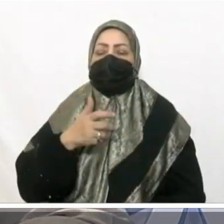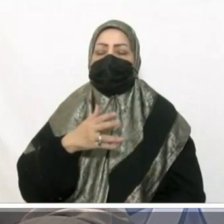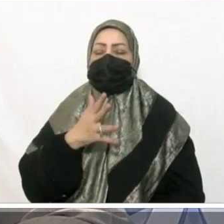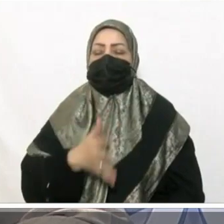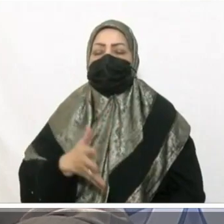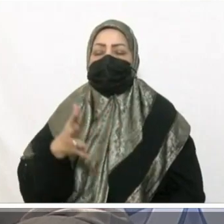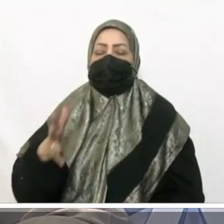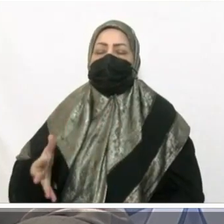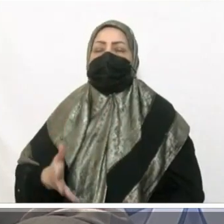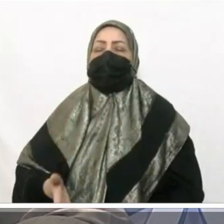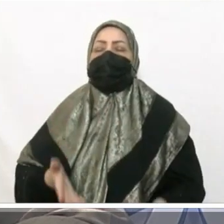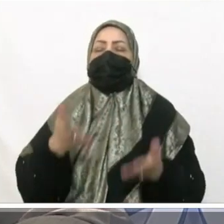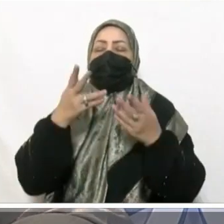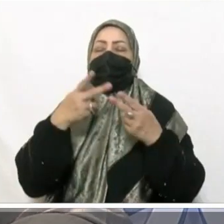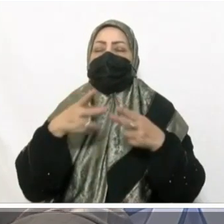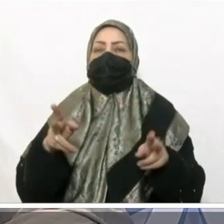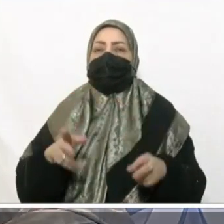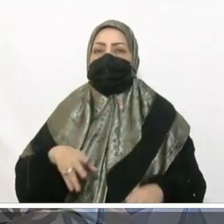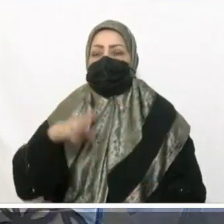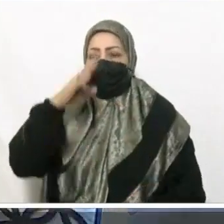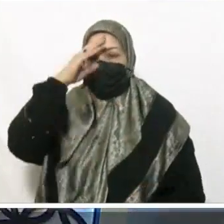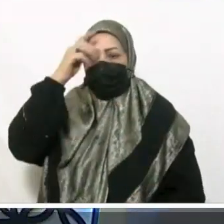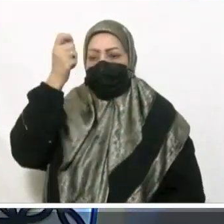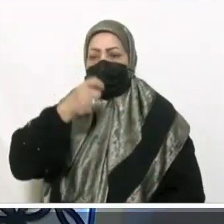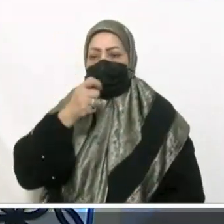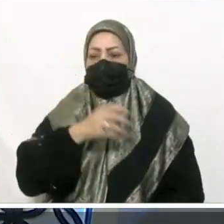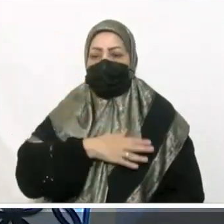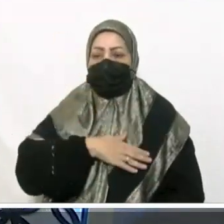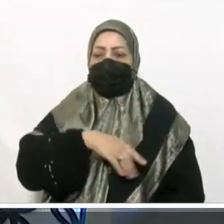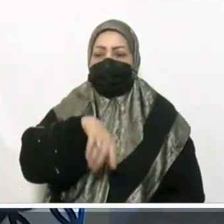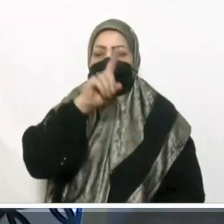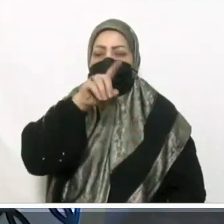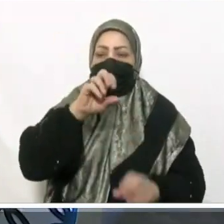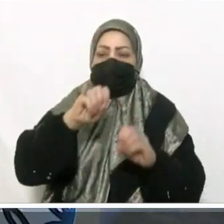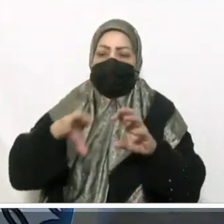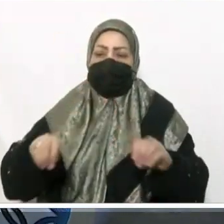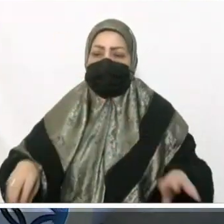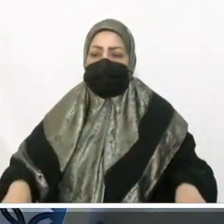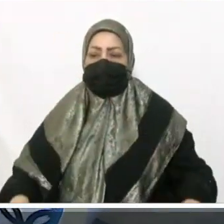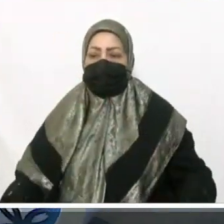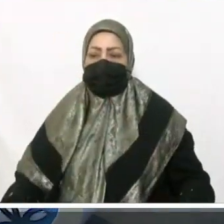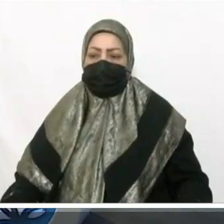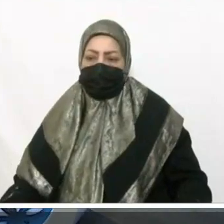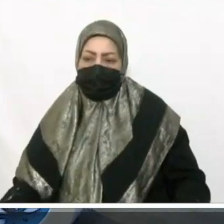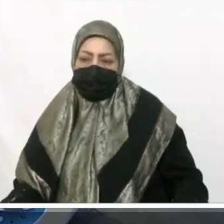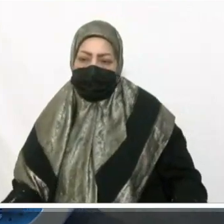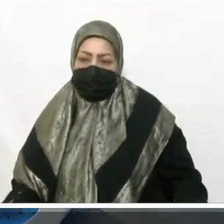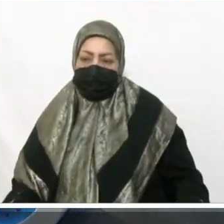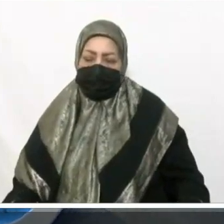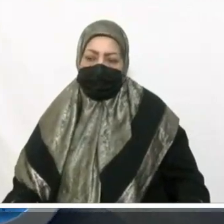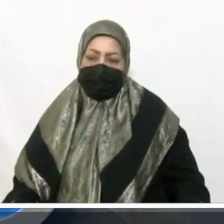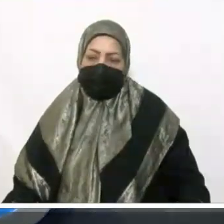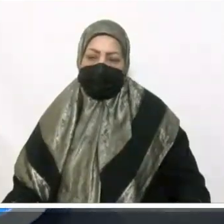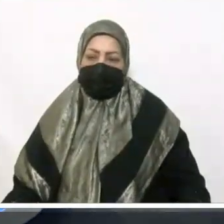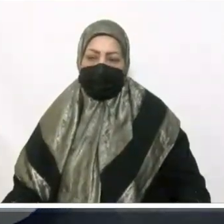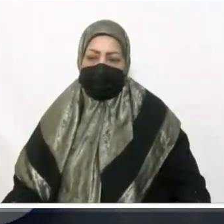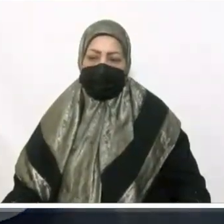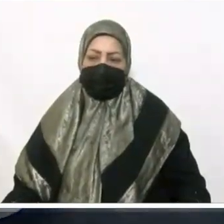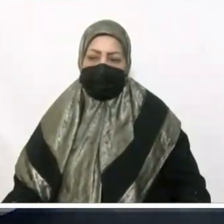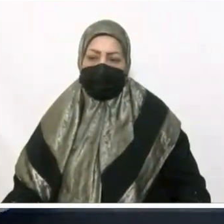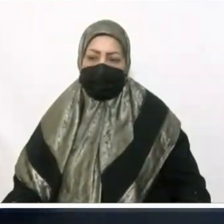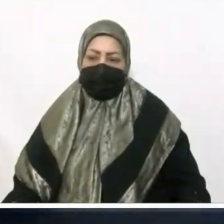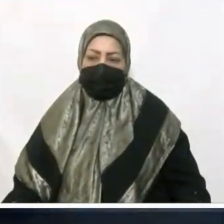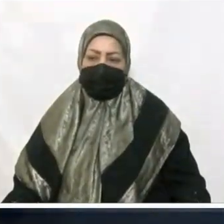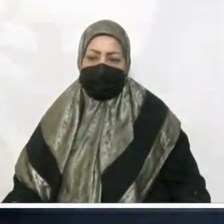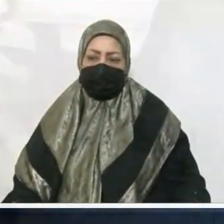الله وبركاته. وزير قرى ودورا نشاورهم ونأخذ من